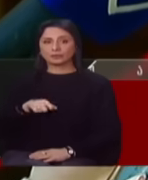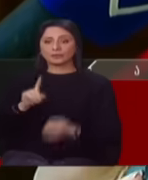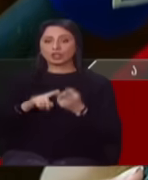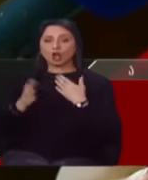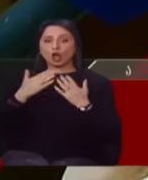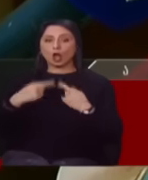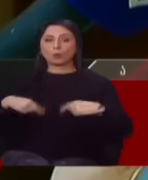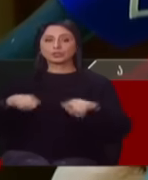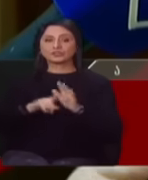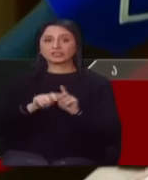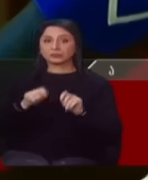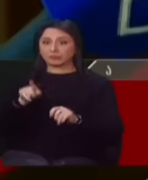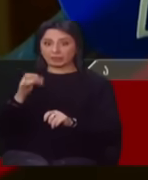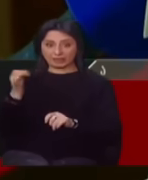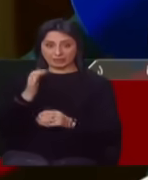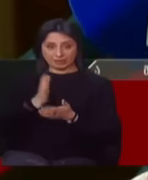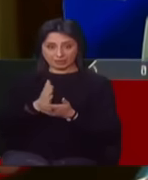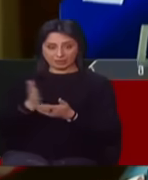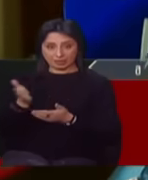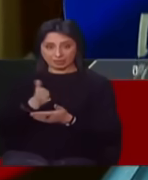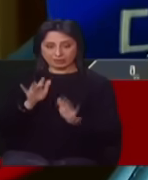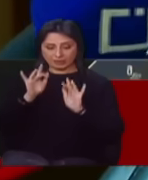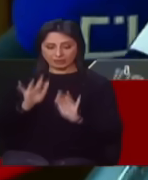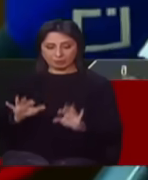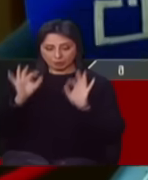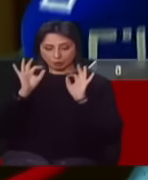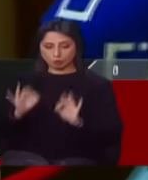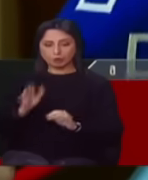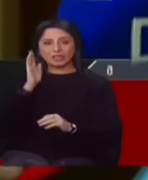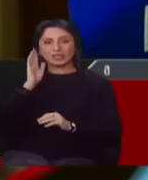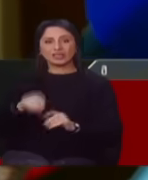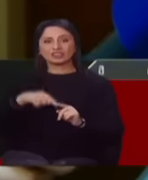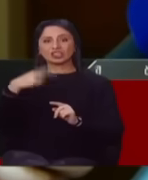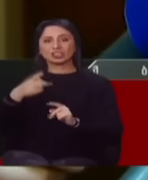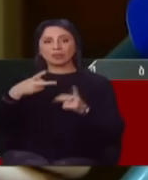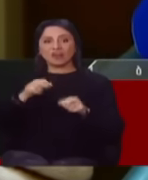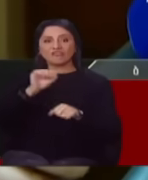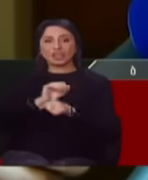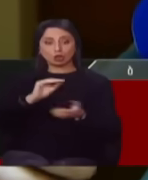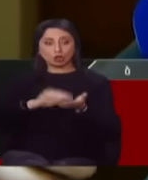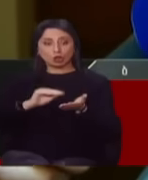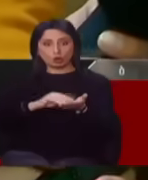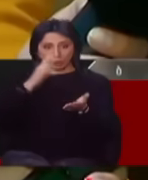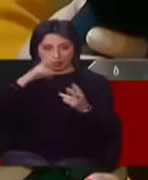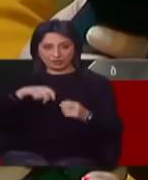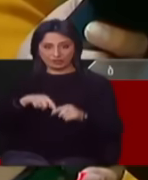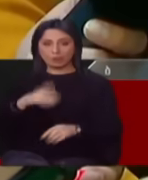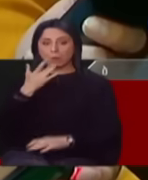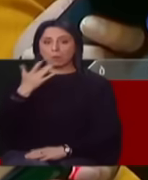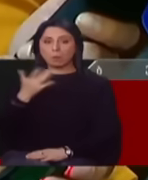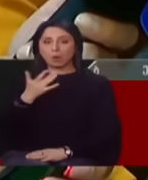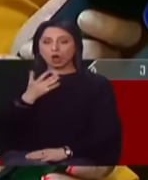საკომუნიკაციო სივრცეს ქვნით. თუ ამის ინტერესი არის საქმიანად და ობიექტურად, თუ ეს იქნება შემდგომ ვეტო შეასახული, ჩვენ ამას განვიხილავთ.